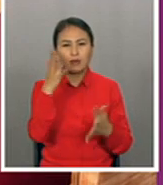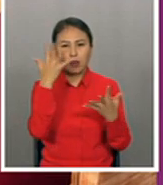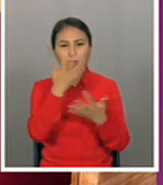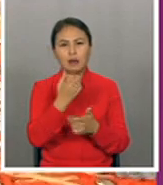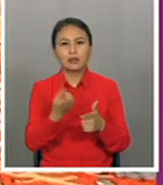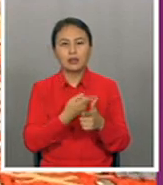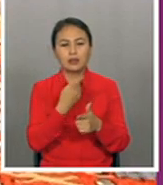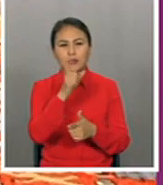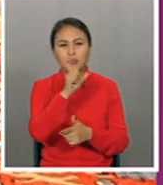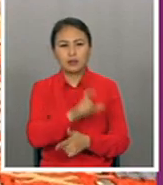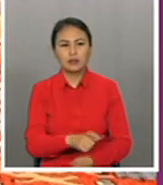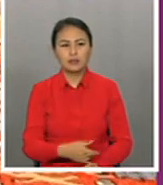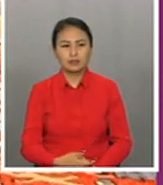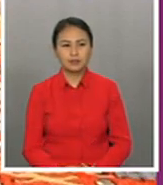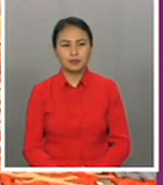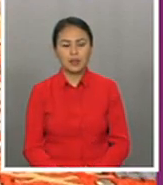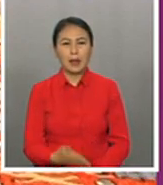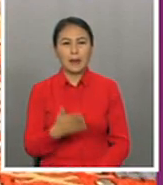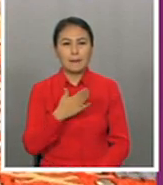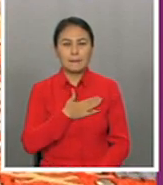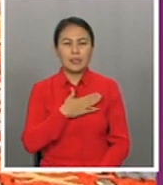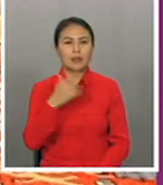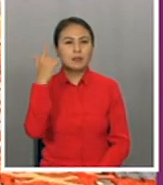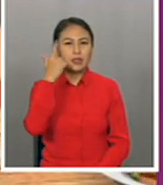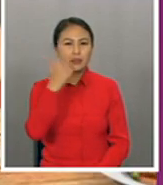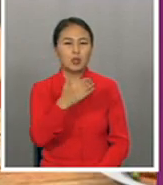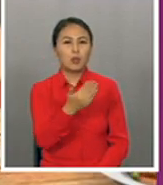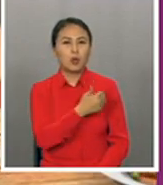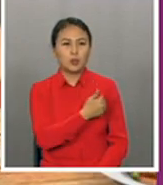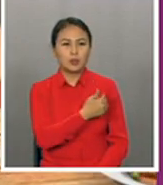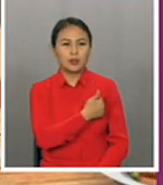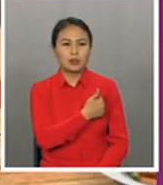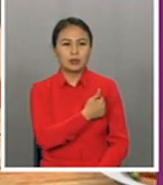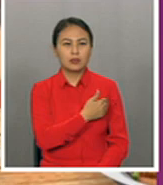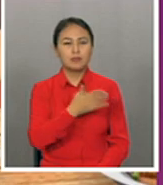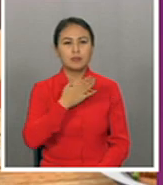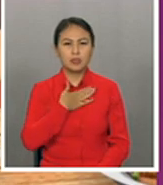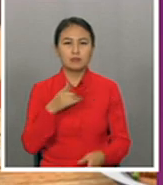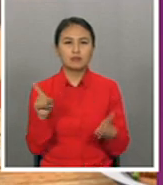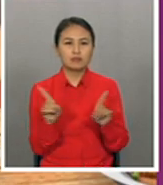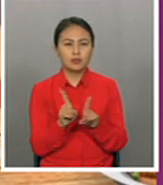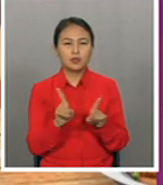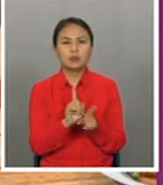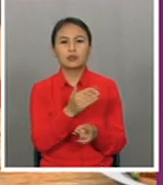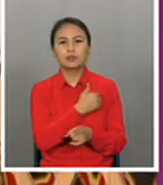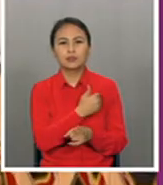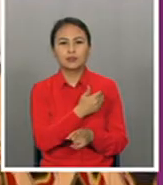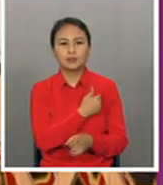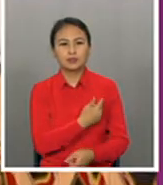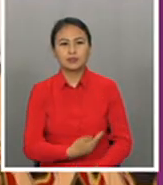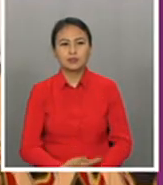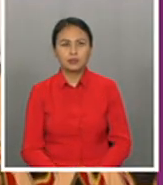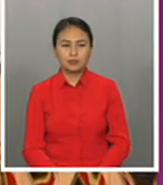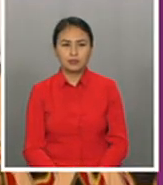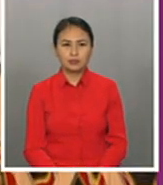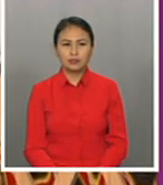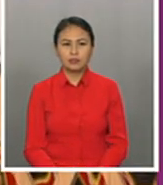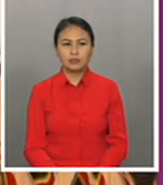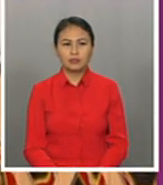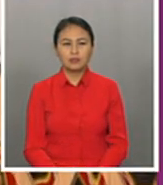дейді. Мен білімді болғым келеді. Мен де білімді болам.